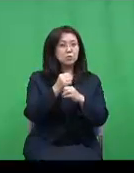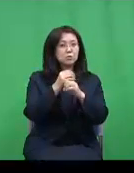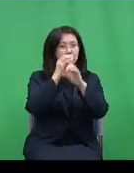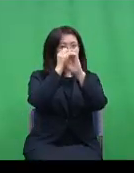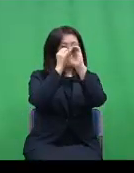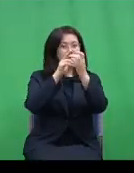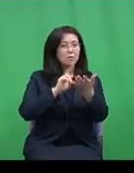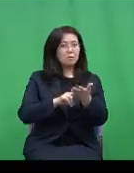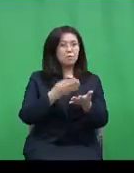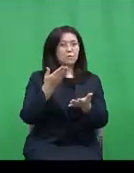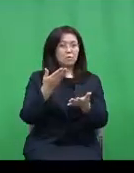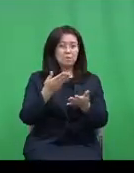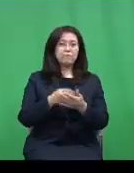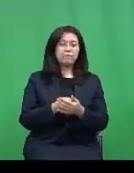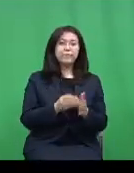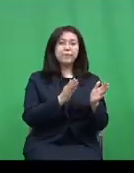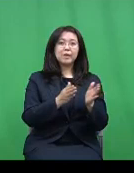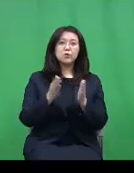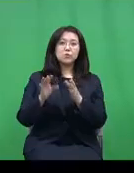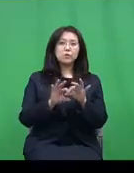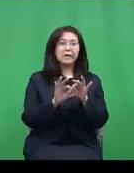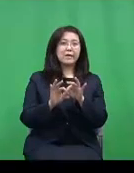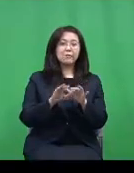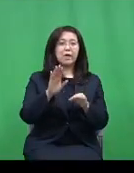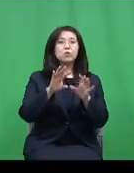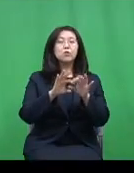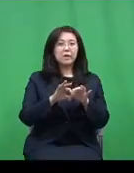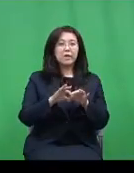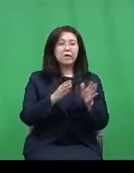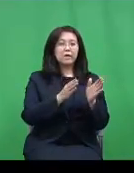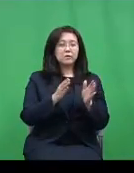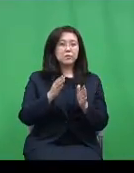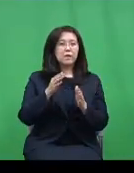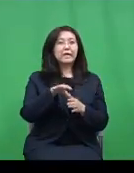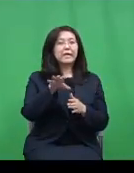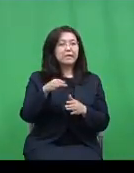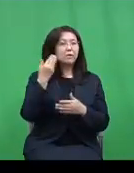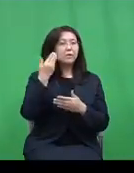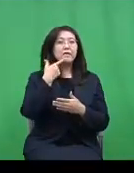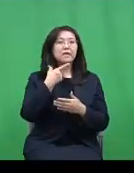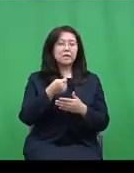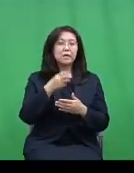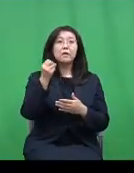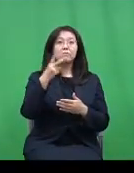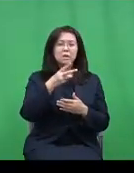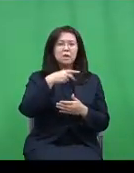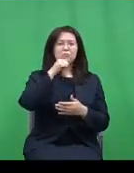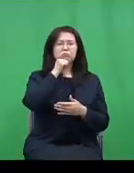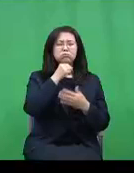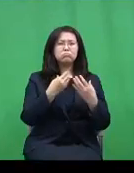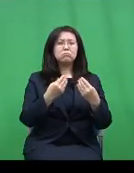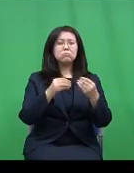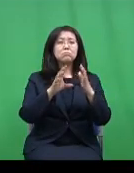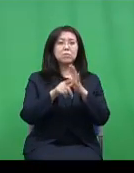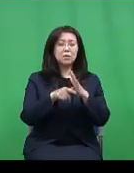教えていただければと思います。多分、そこが追加場合に開催に向けて考えられる対策などがあれば教えていただければ と思います。